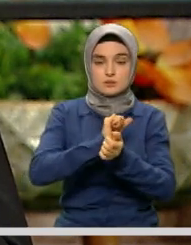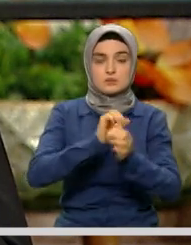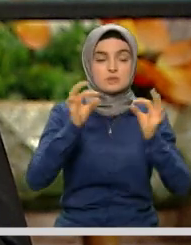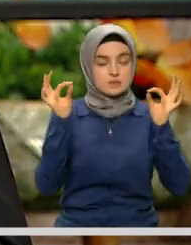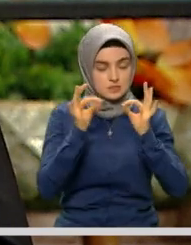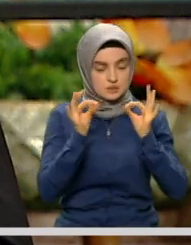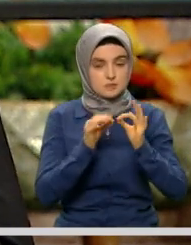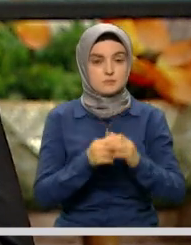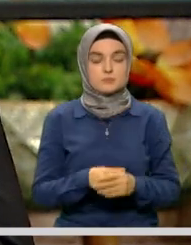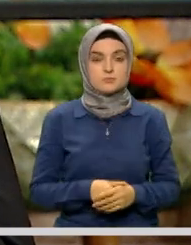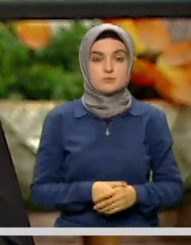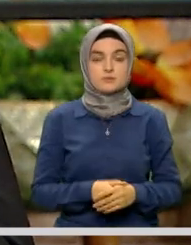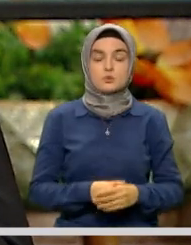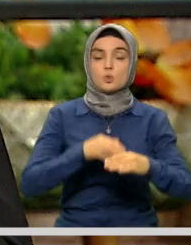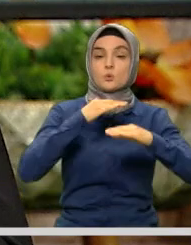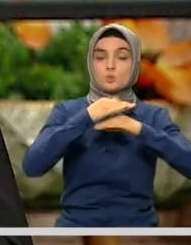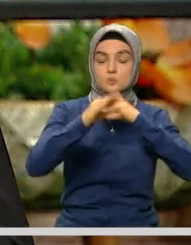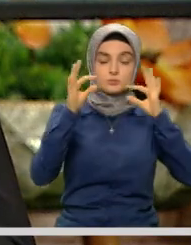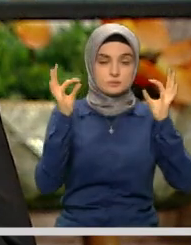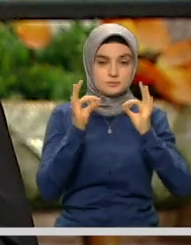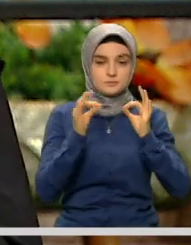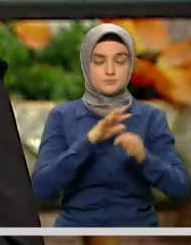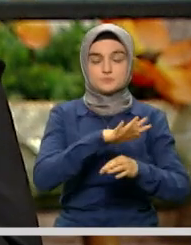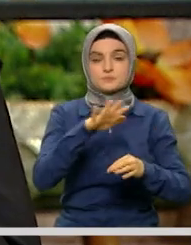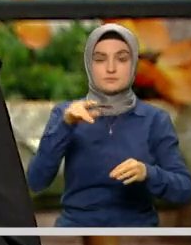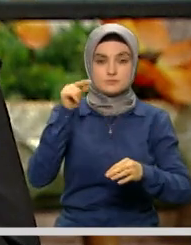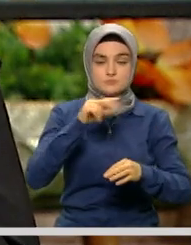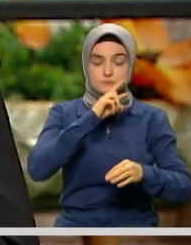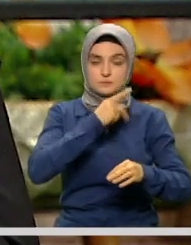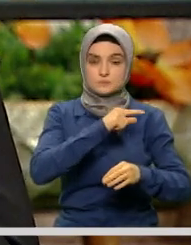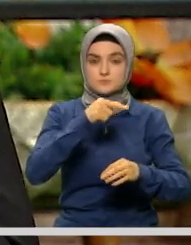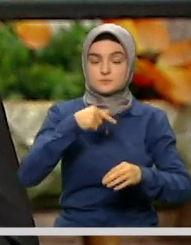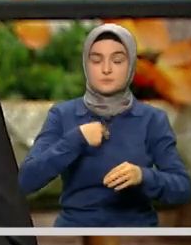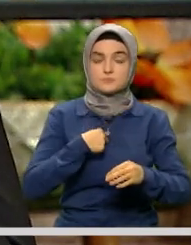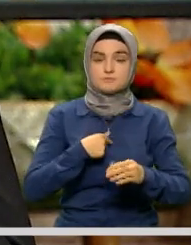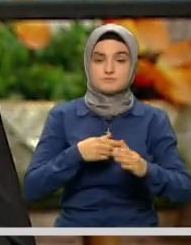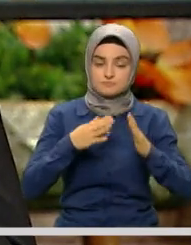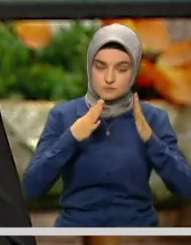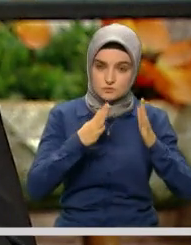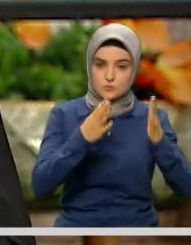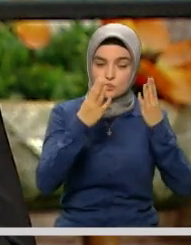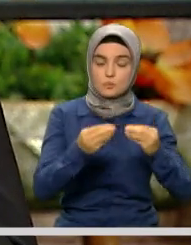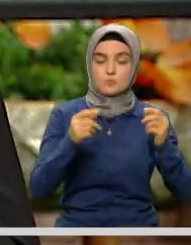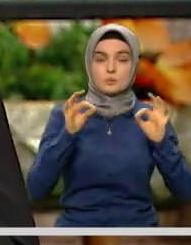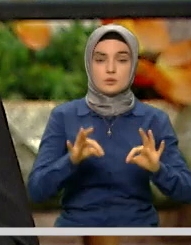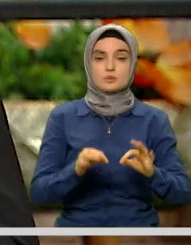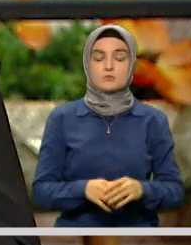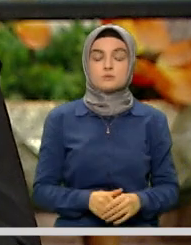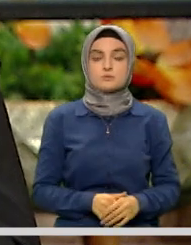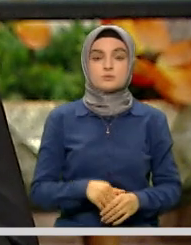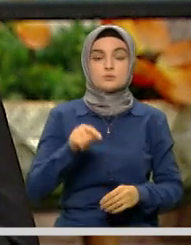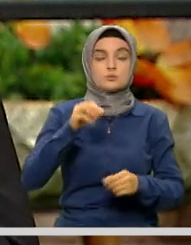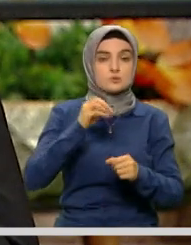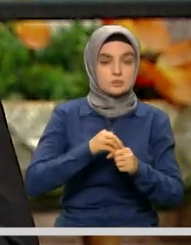içi ilişkilerimizde, toplumdaki ilişkilerimizde, her şeyimizde o günah bizim artık bizi yönlendiren olmaya başlıyor. Onun için